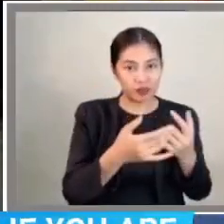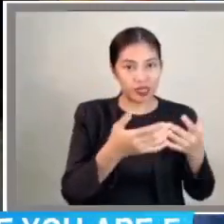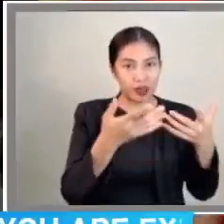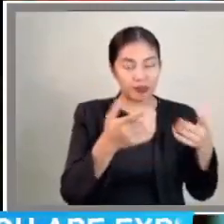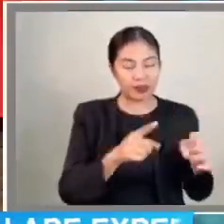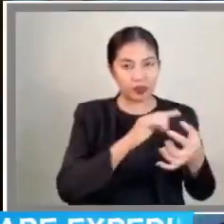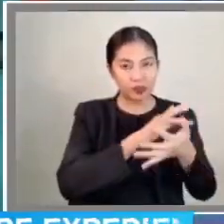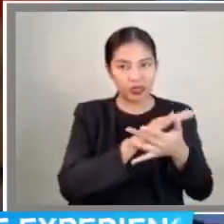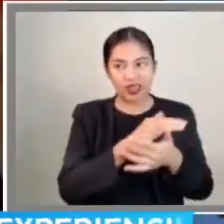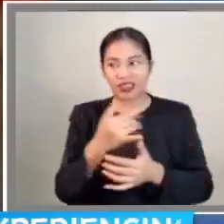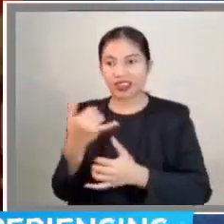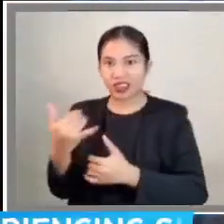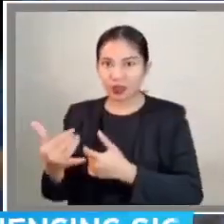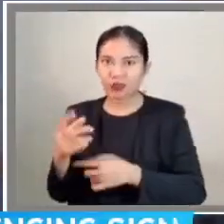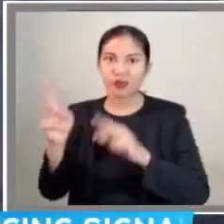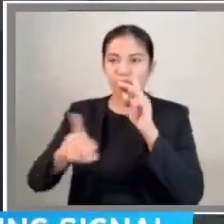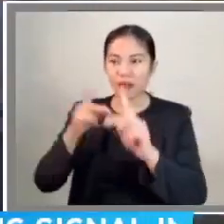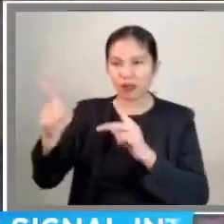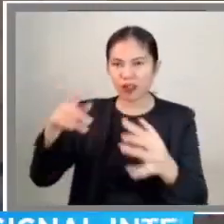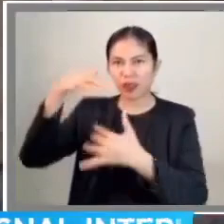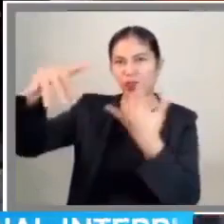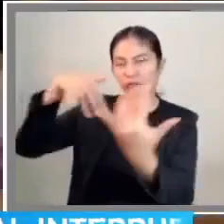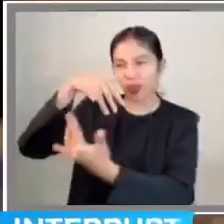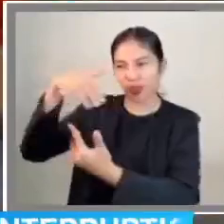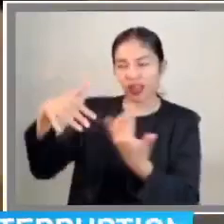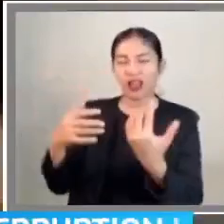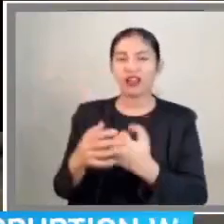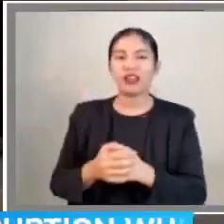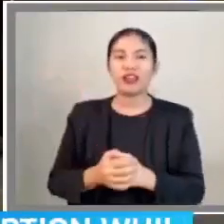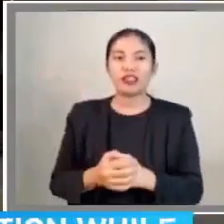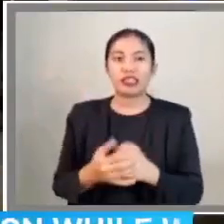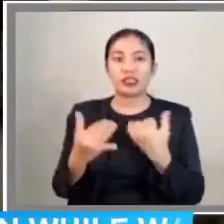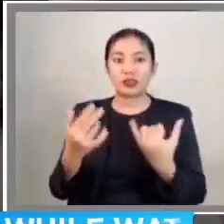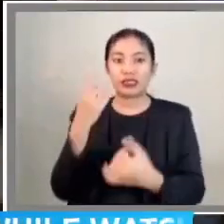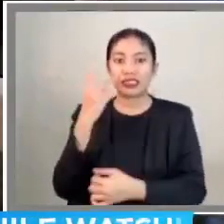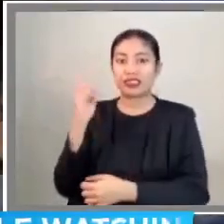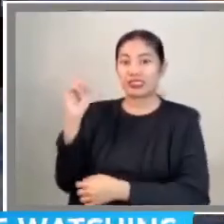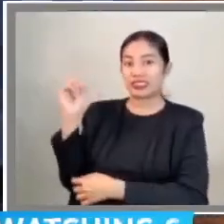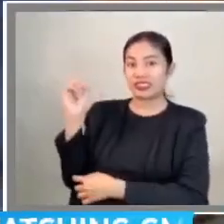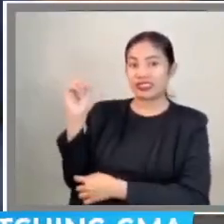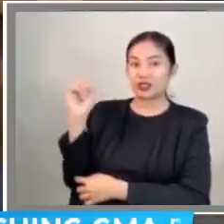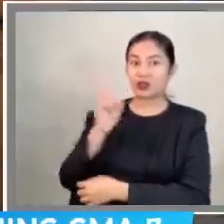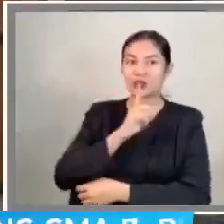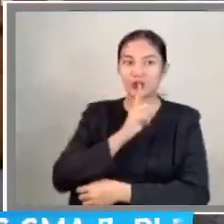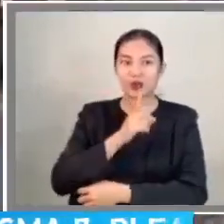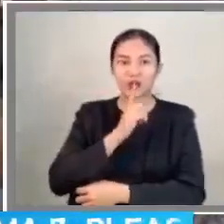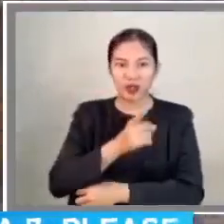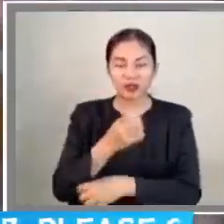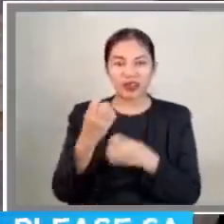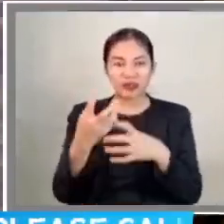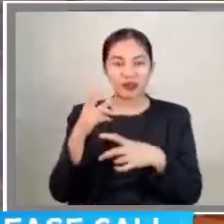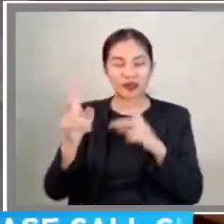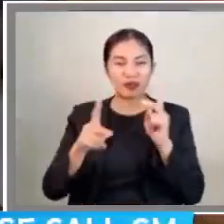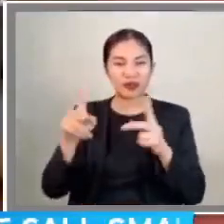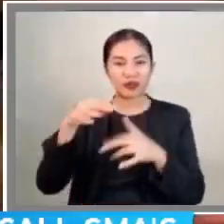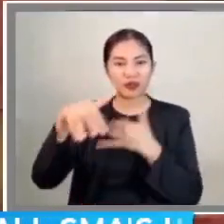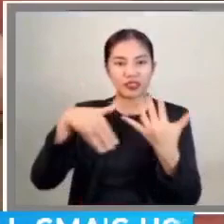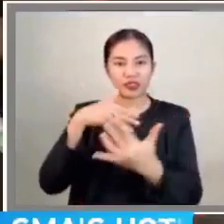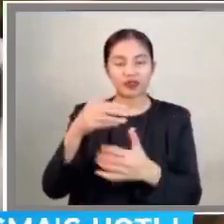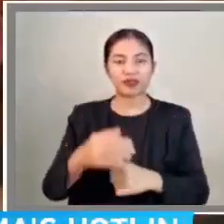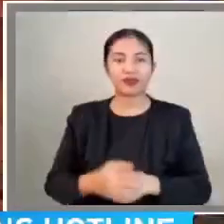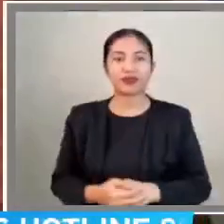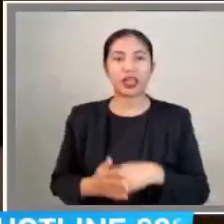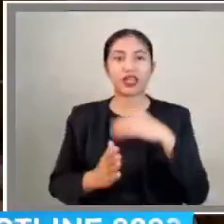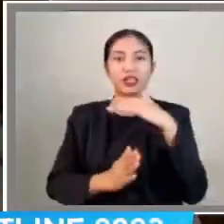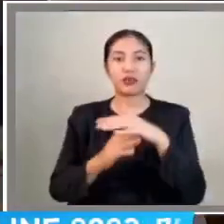sa Travel Tour Expo 2023 sa SMX. At Connie, sa ngayon nga ay pinangunahan ng top tourism officials at